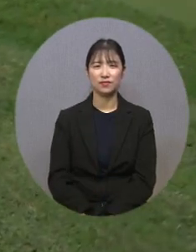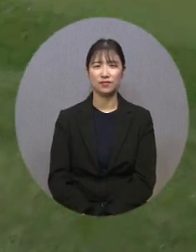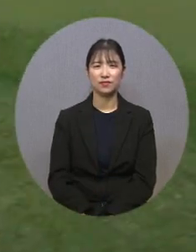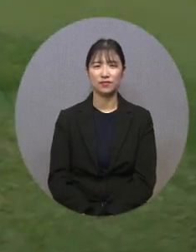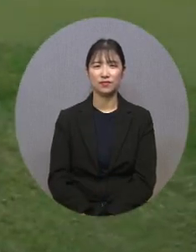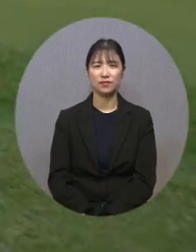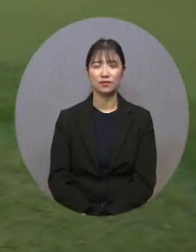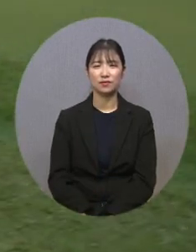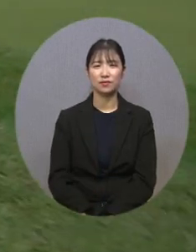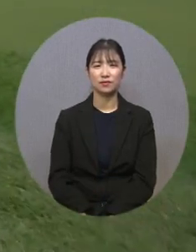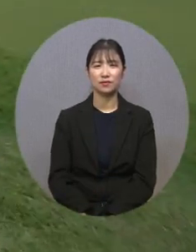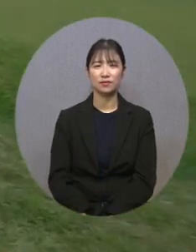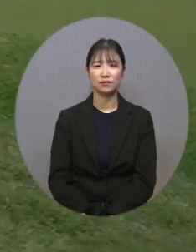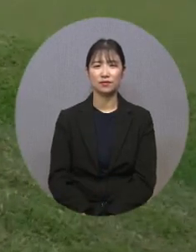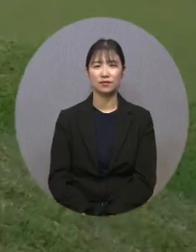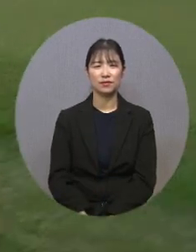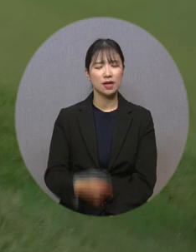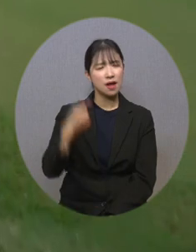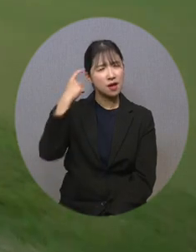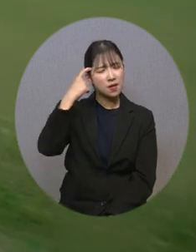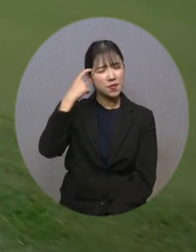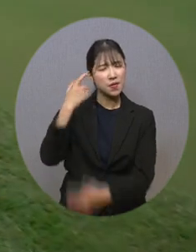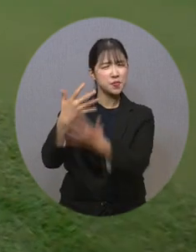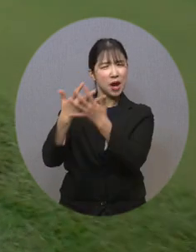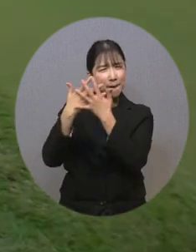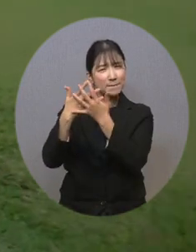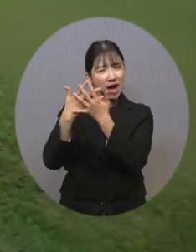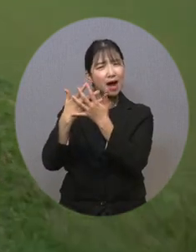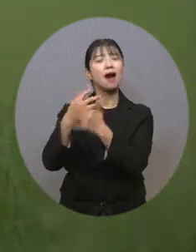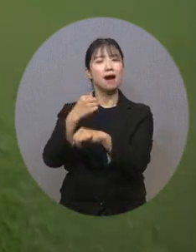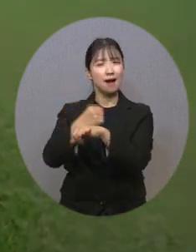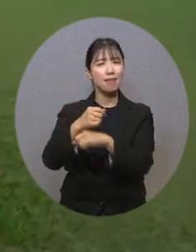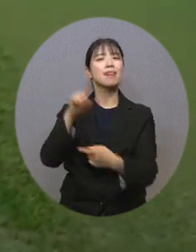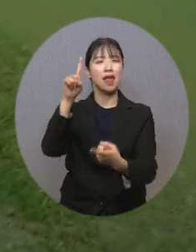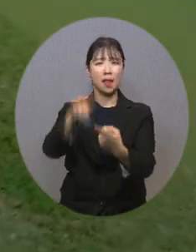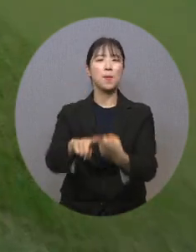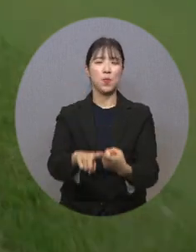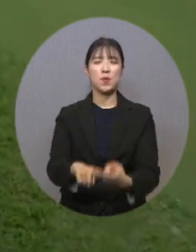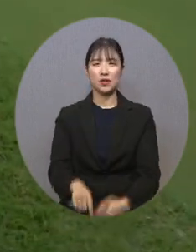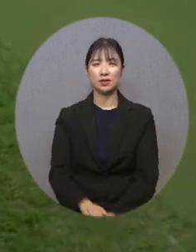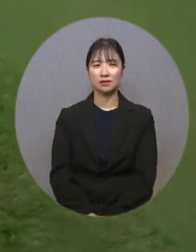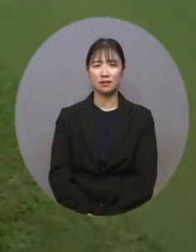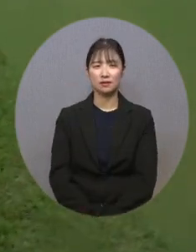이미지를 그려 그냥 돼요. 머릿속으로 이미지 그리고 그대로 쳐.